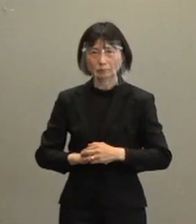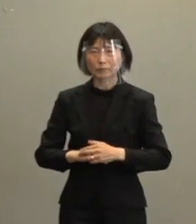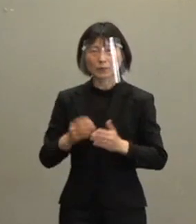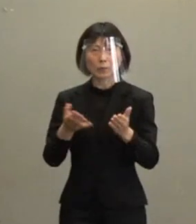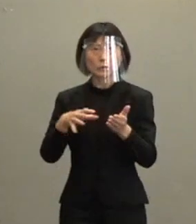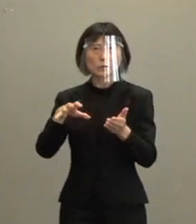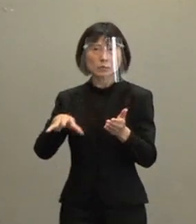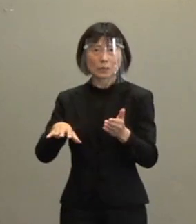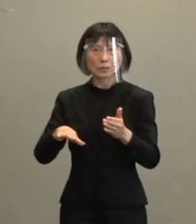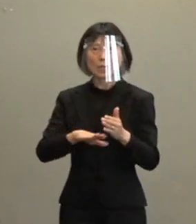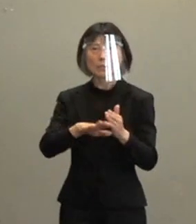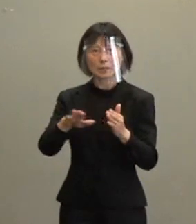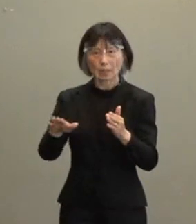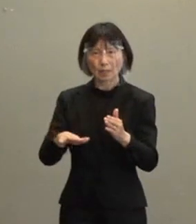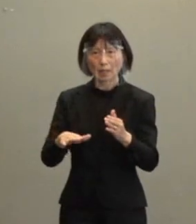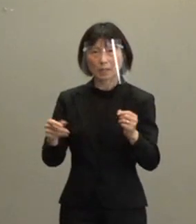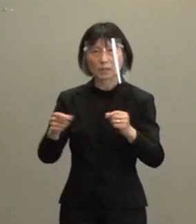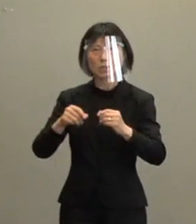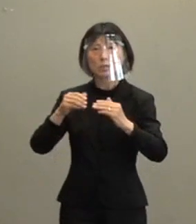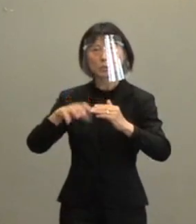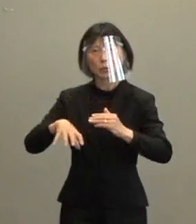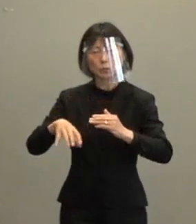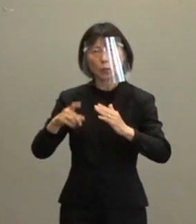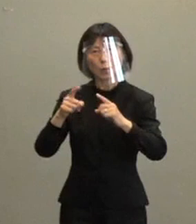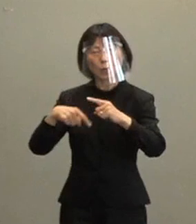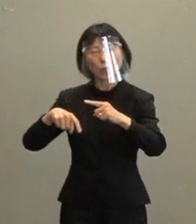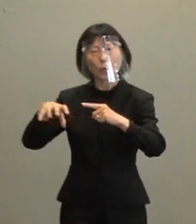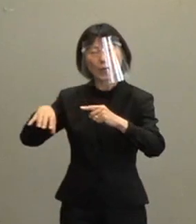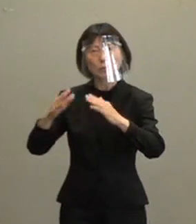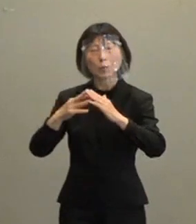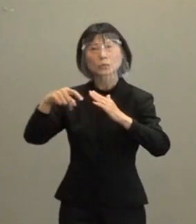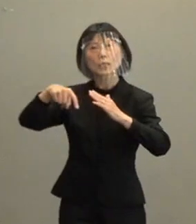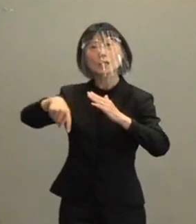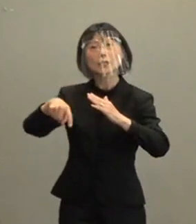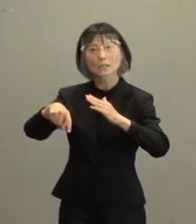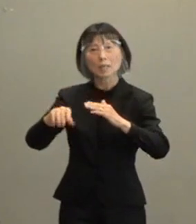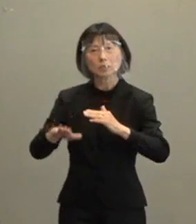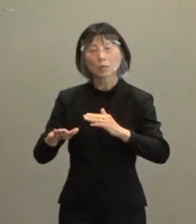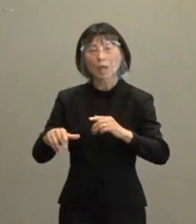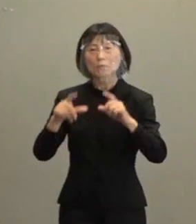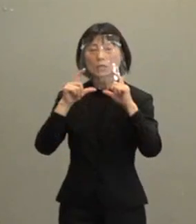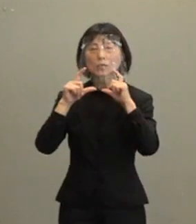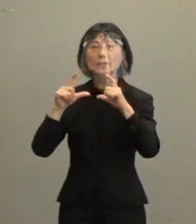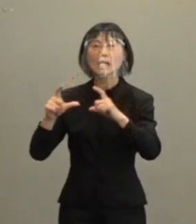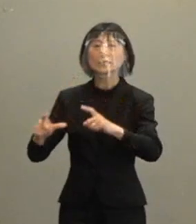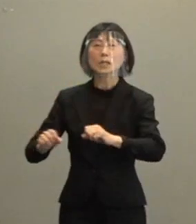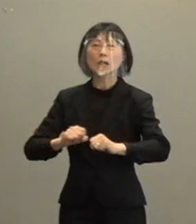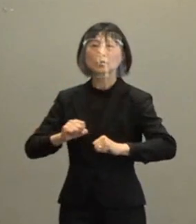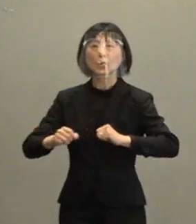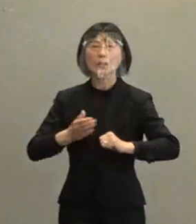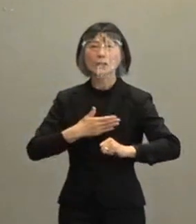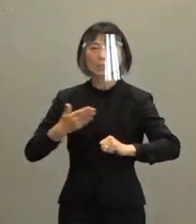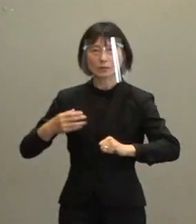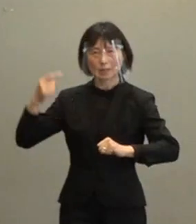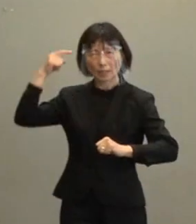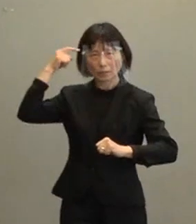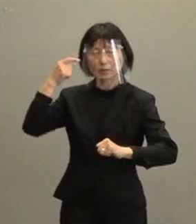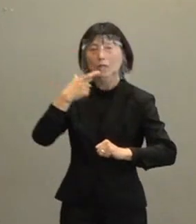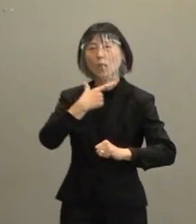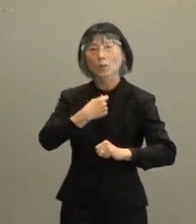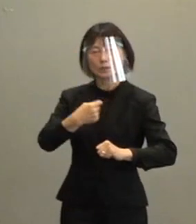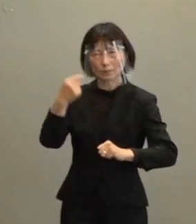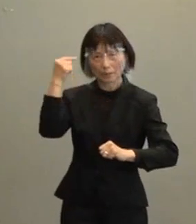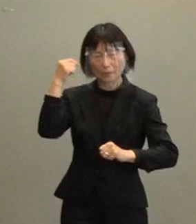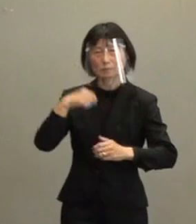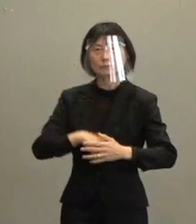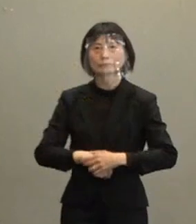育所などの園庭や近所の公園などの屋外においては、児童がマスクなしで活動することをご検討いただきたいと考えています